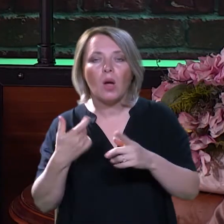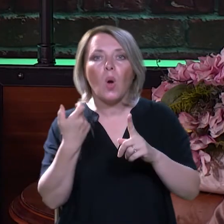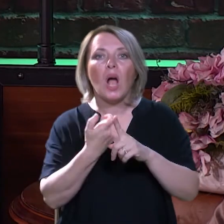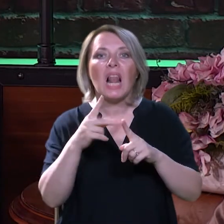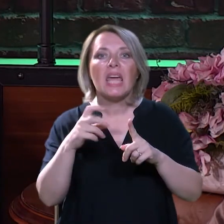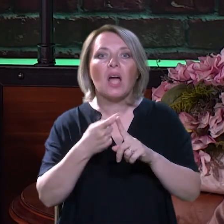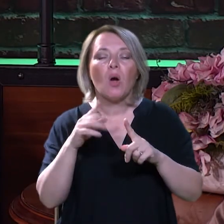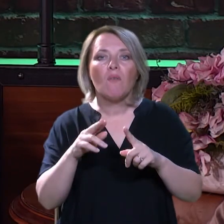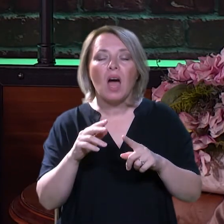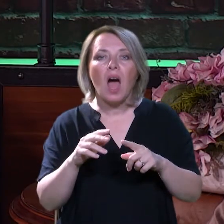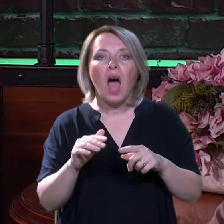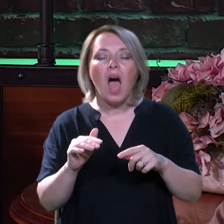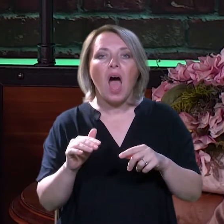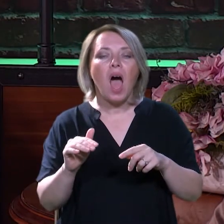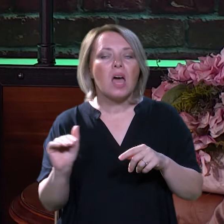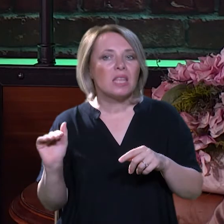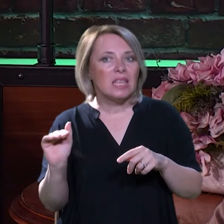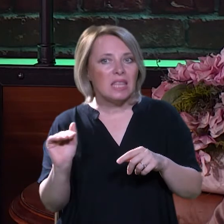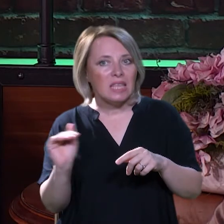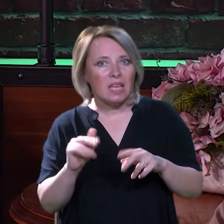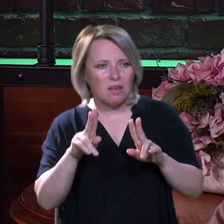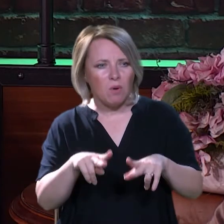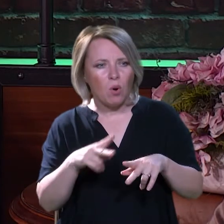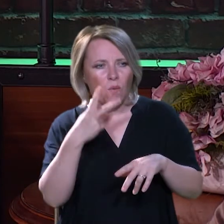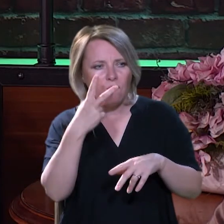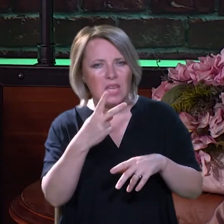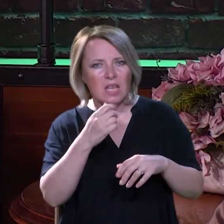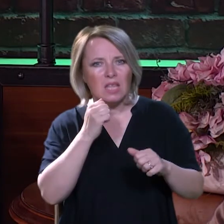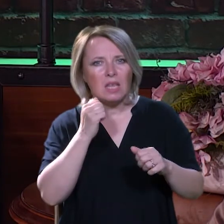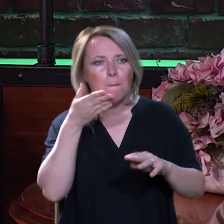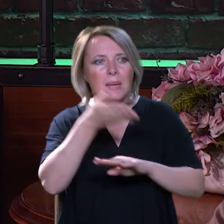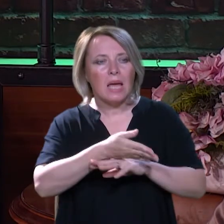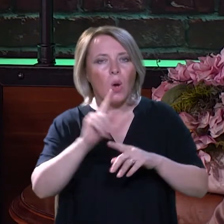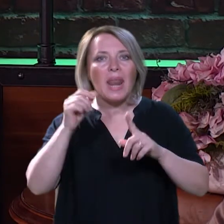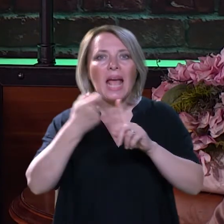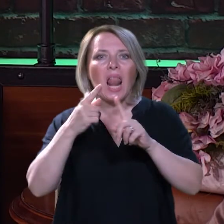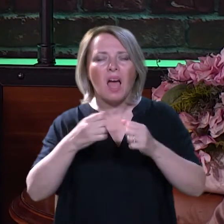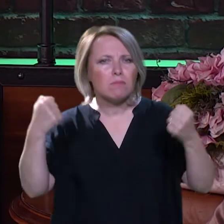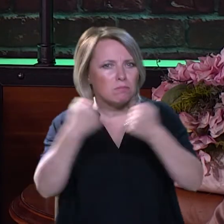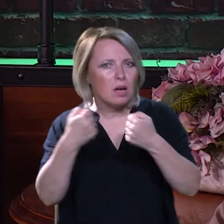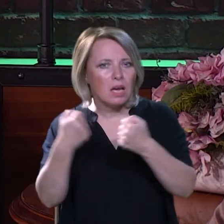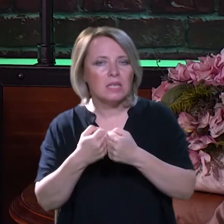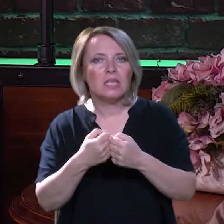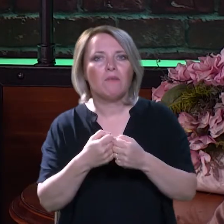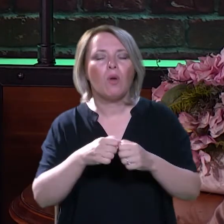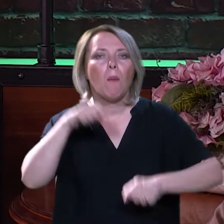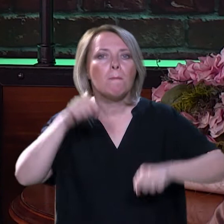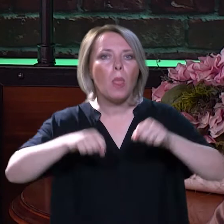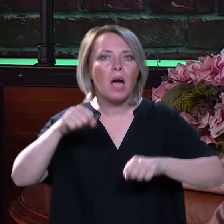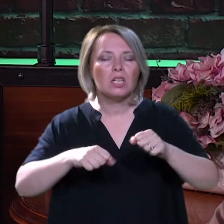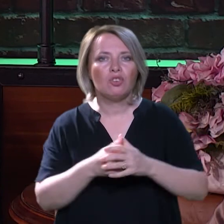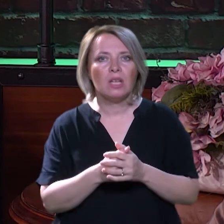klikova djeca udaljena od eksplicitnog i agresivnog sadržaja. Dakle, putem reklama koje iskaču djeca završe na